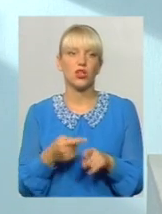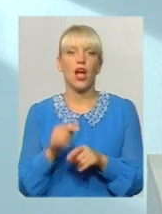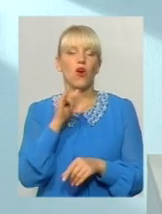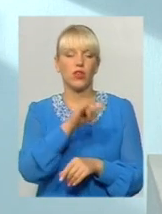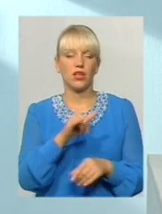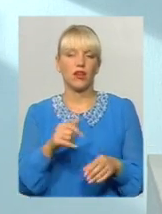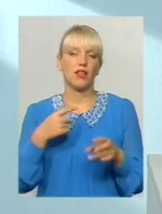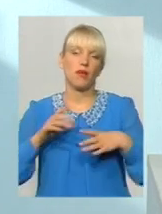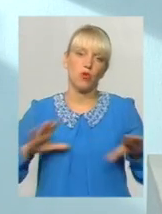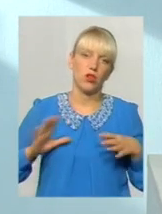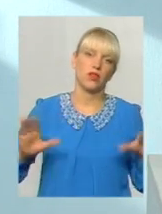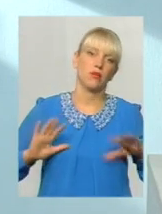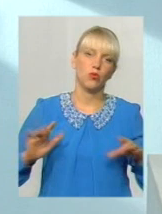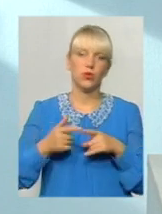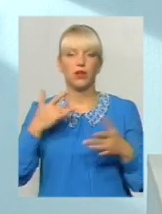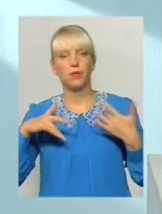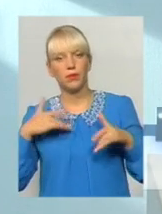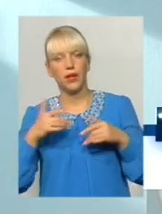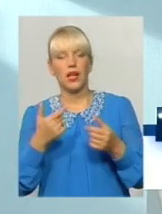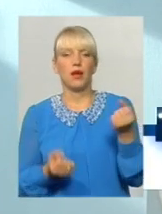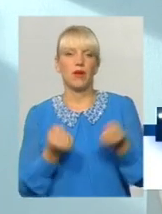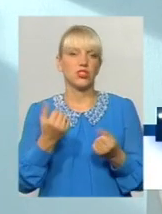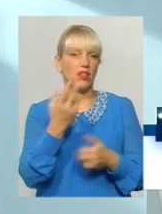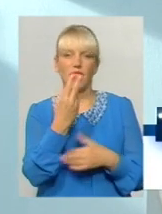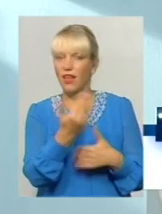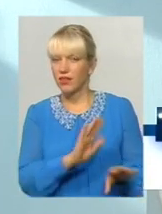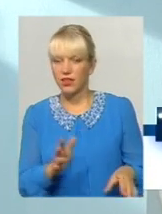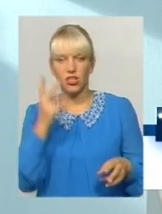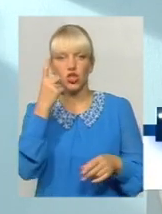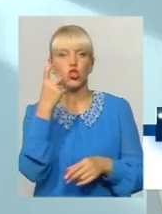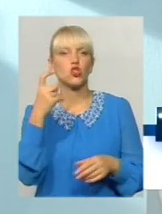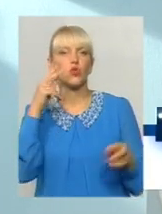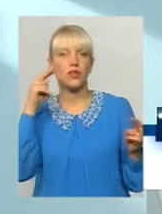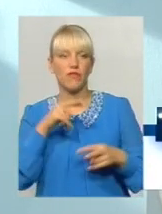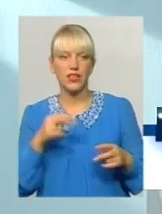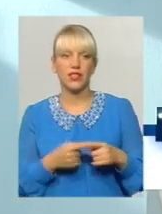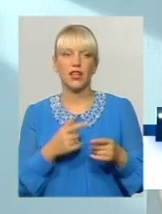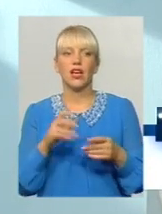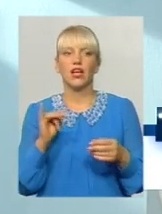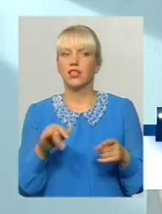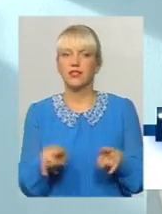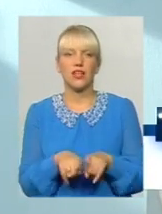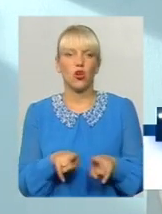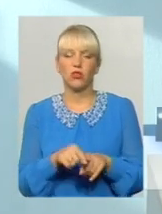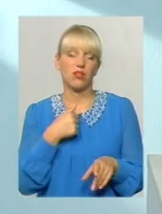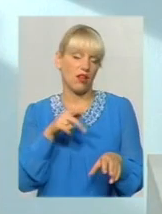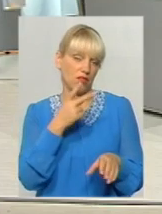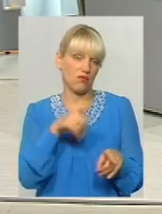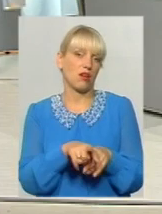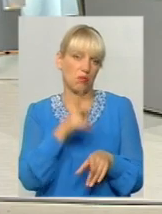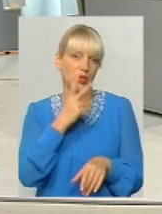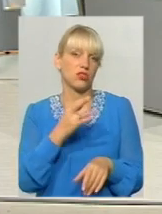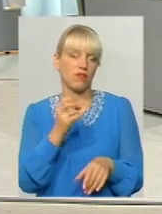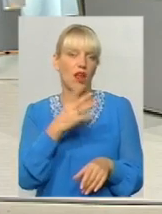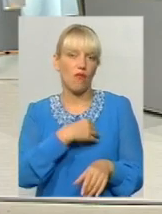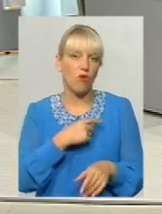не їхні. Ви розумієте, всі 100 свідків, а нічого доказати не можуть. Бачив випадок на Львівщині і таке інше. Ну, щодо Хмельницького, будемо казати так,